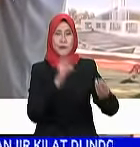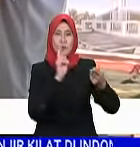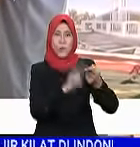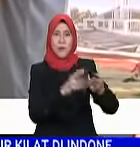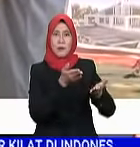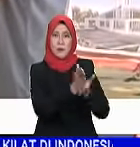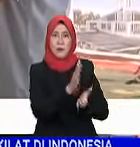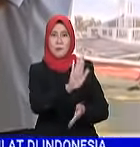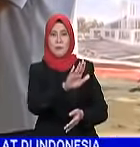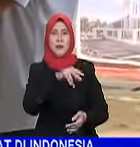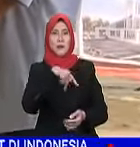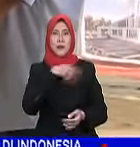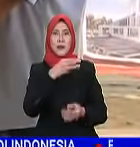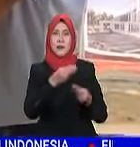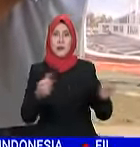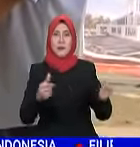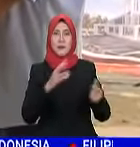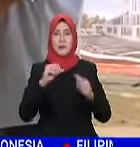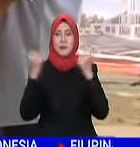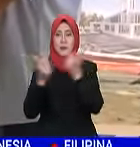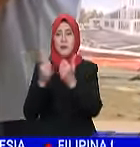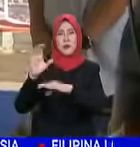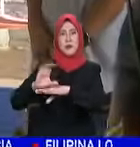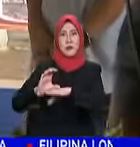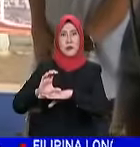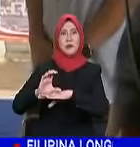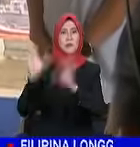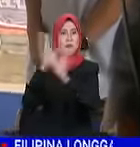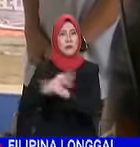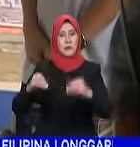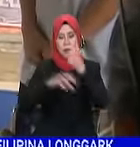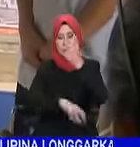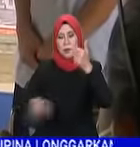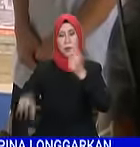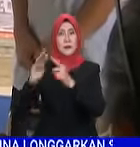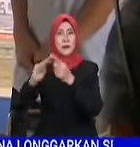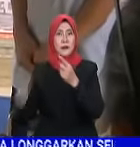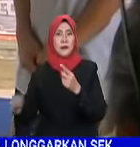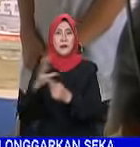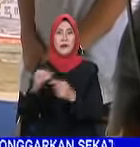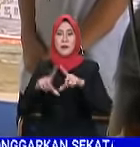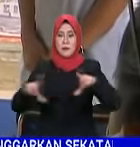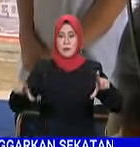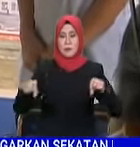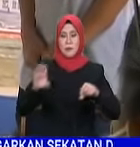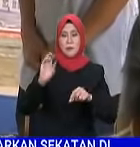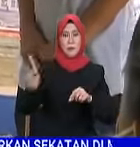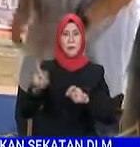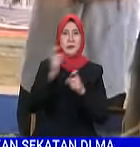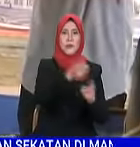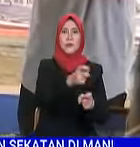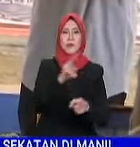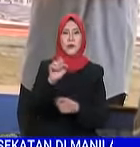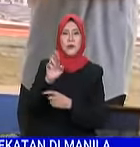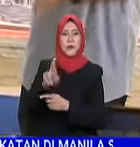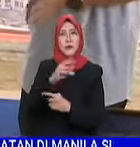milik tanah kepada Bishop Miri dan Persatuan Gereja-Gereja Sarawak, Cawangan Miri serta penyampaian cek daripada UNIFOR kepada